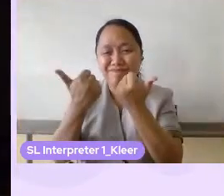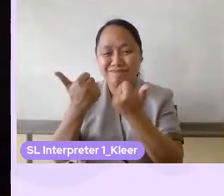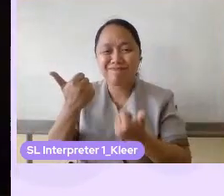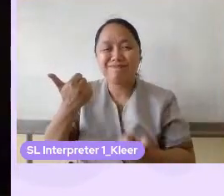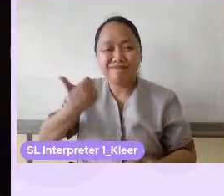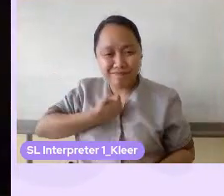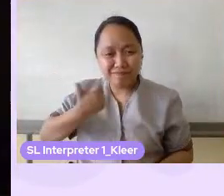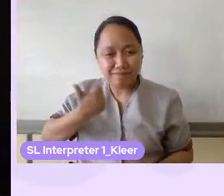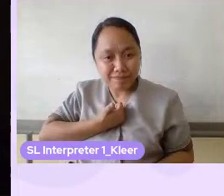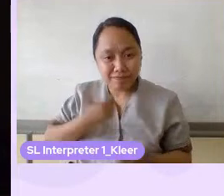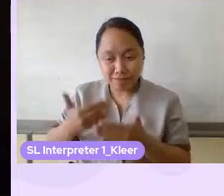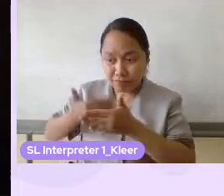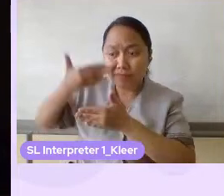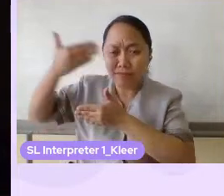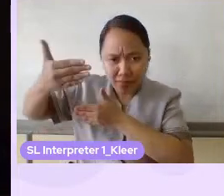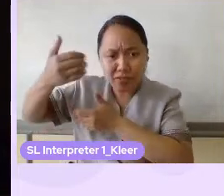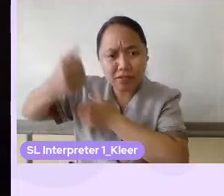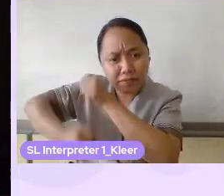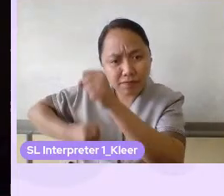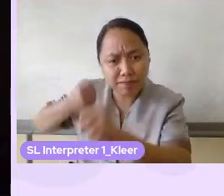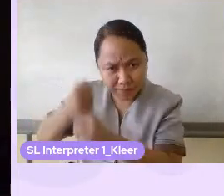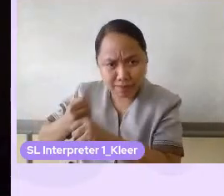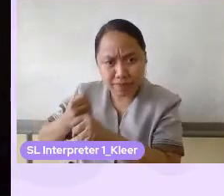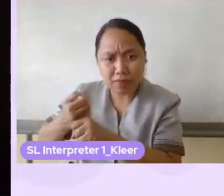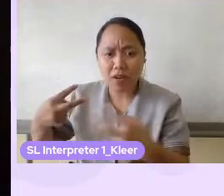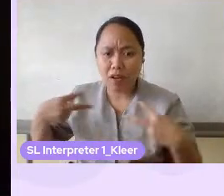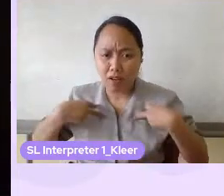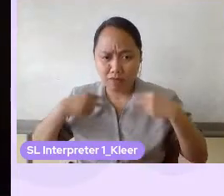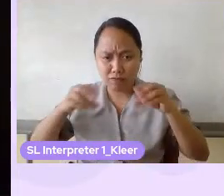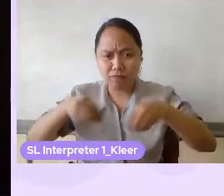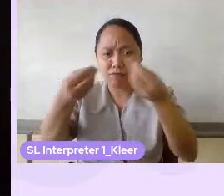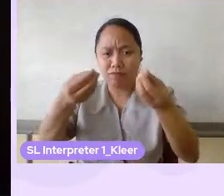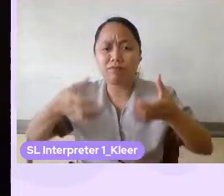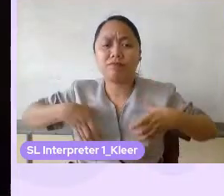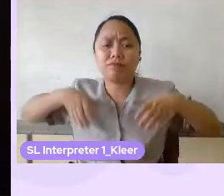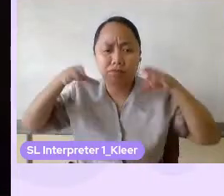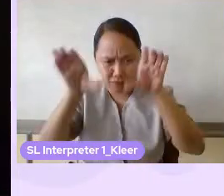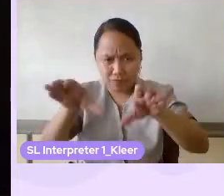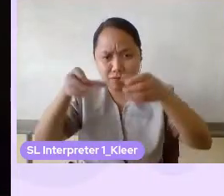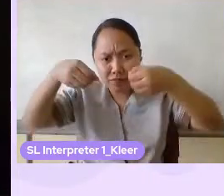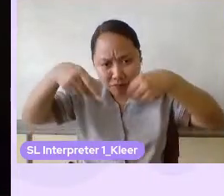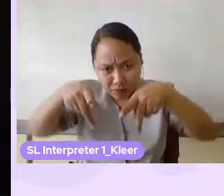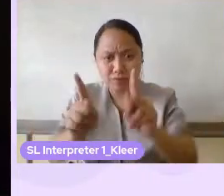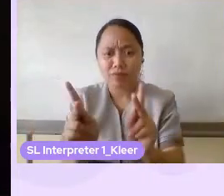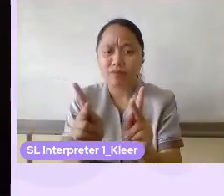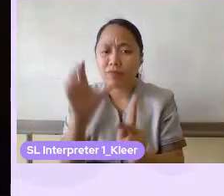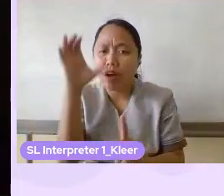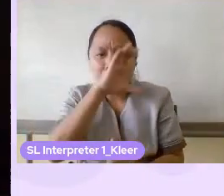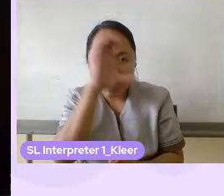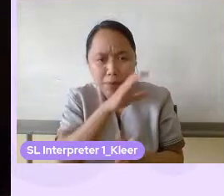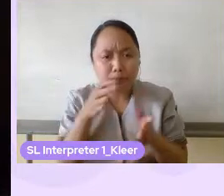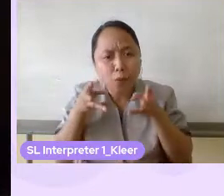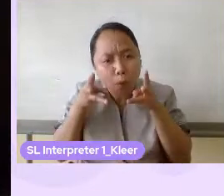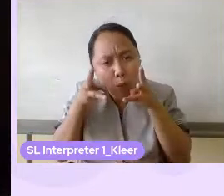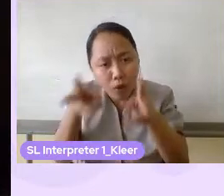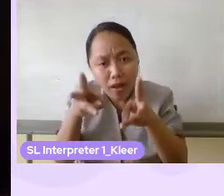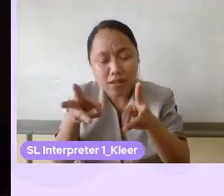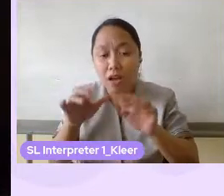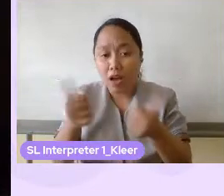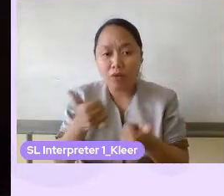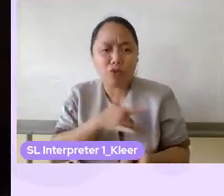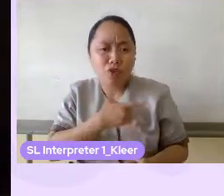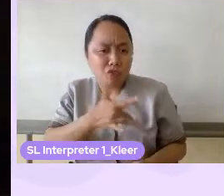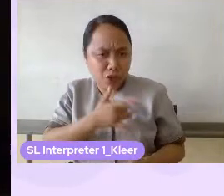in the next 6 years, that I am given this opportunity to serve the country, ay maghanap talaga ako ng paraan na ma-feel talaga